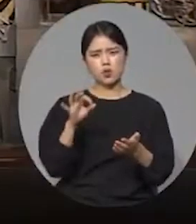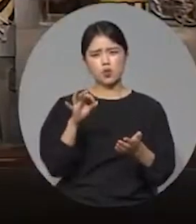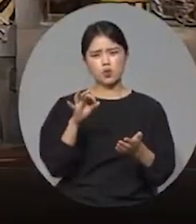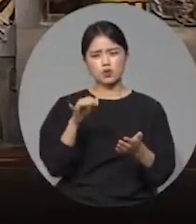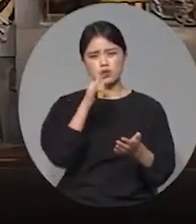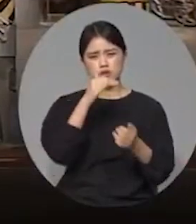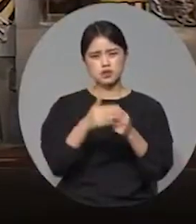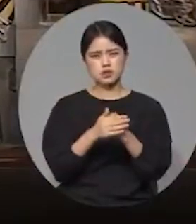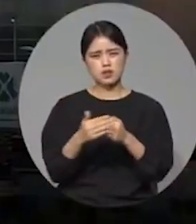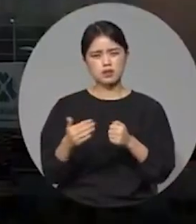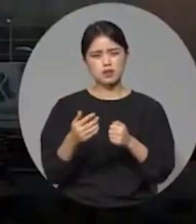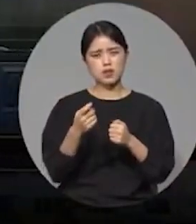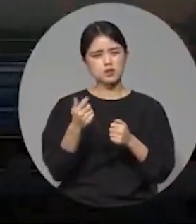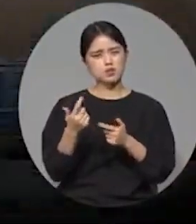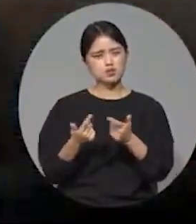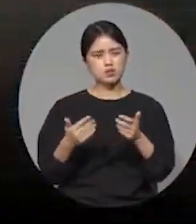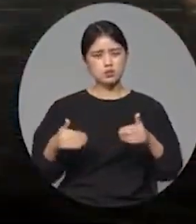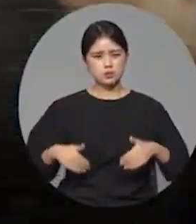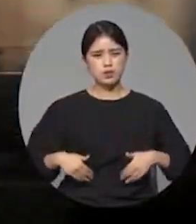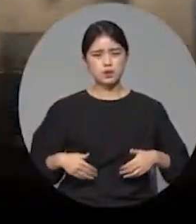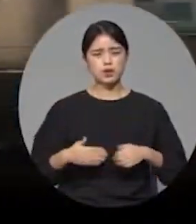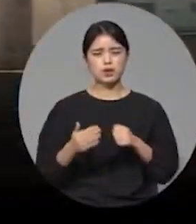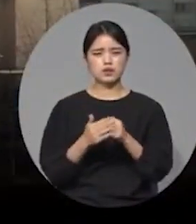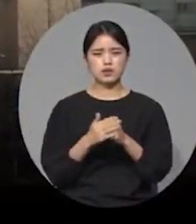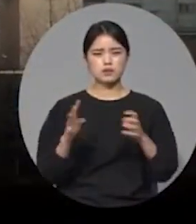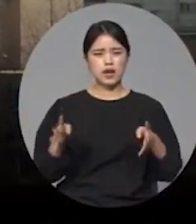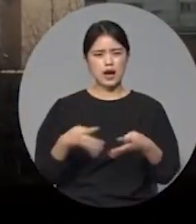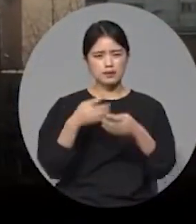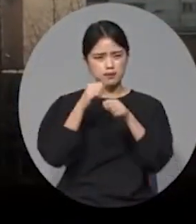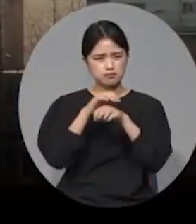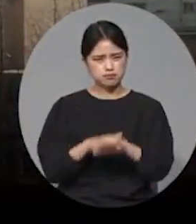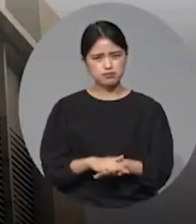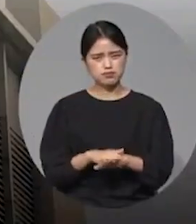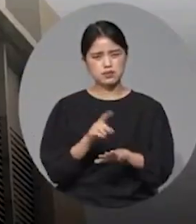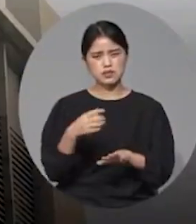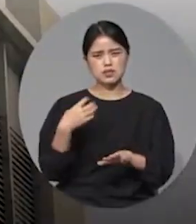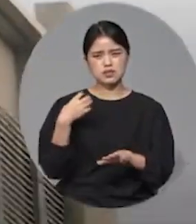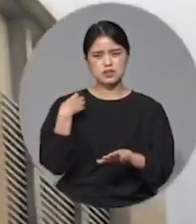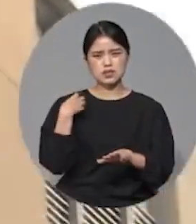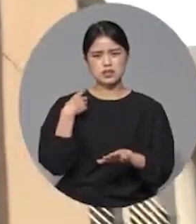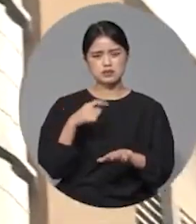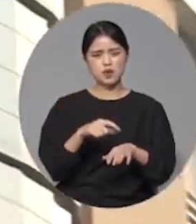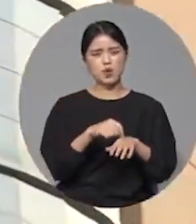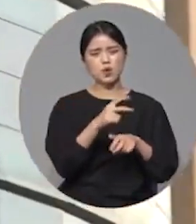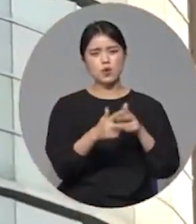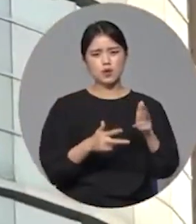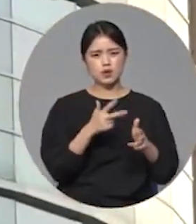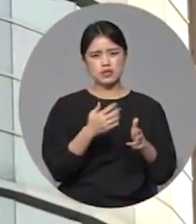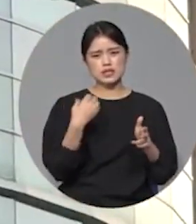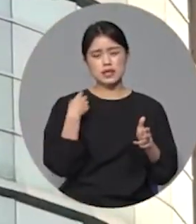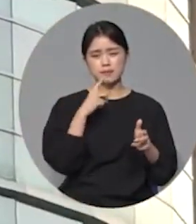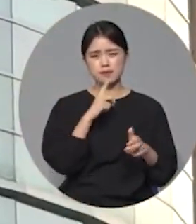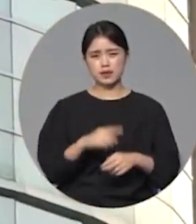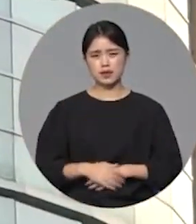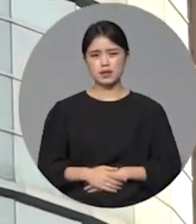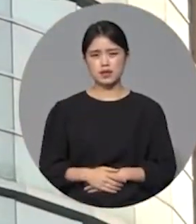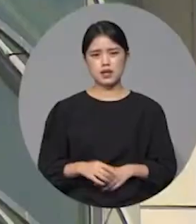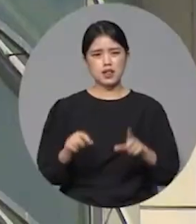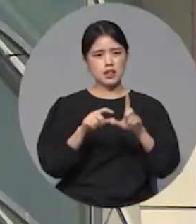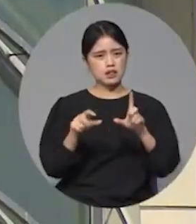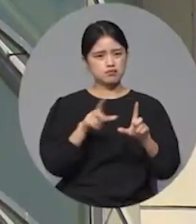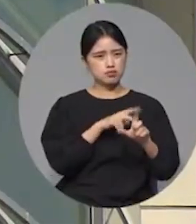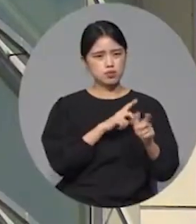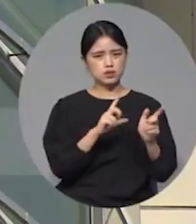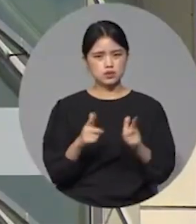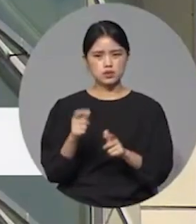때문에 접점을 쉽게 찾지 못했다며 합의가 결렬된 책임을 피해 업체 측에 돌렸습니다. 일부